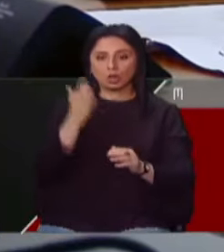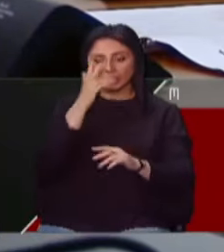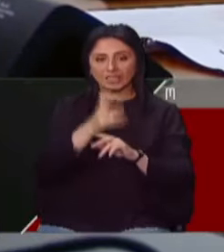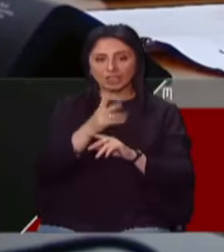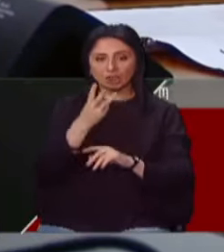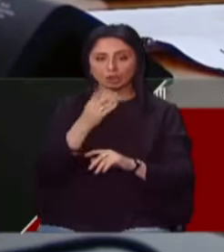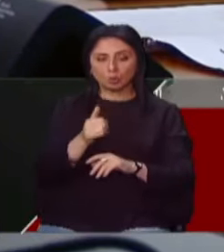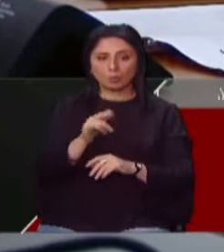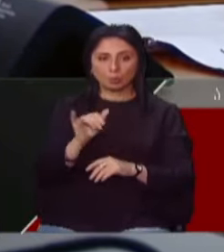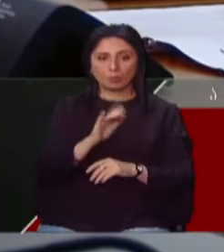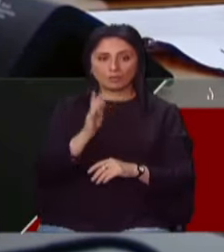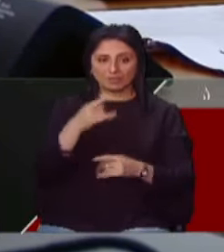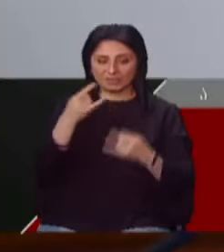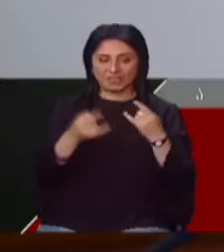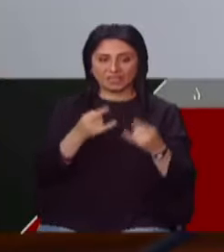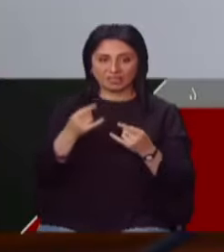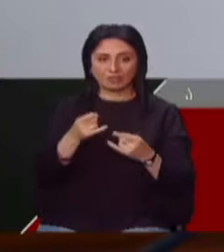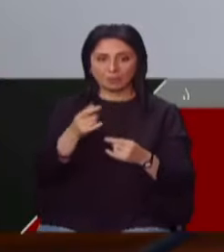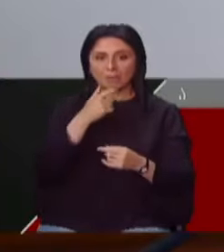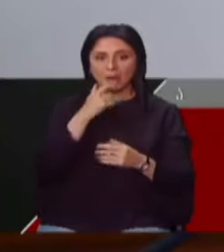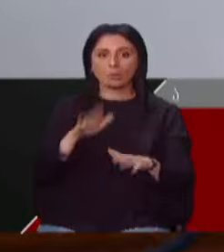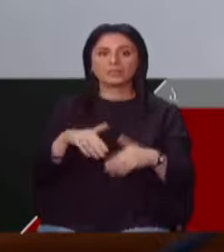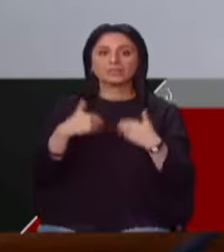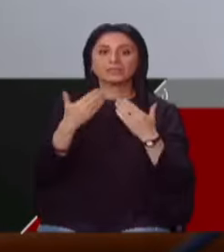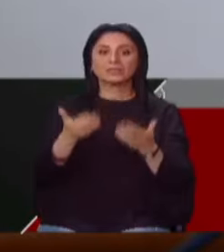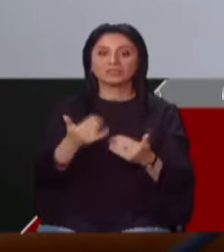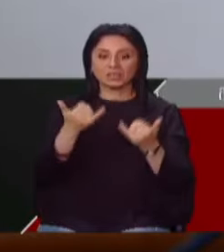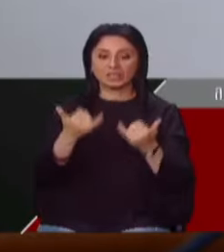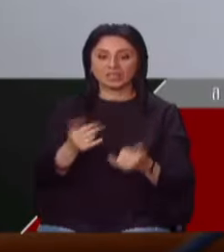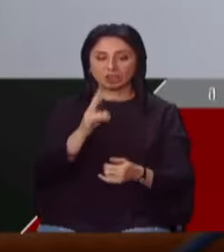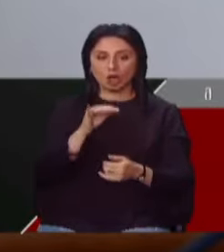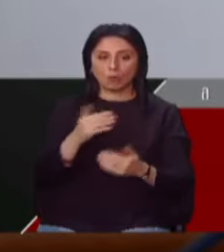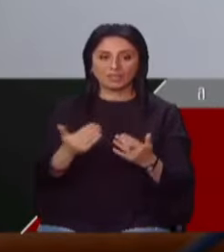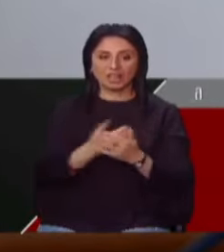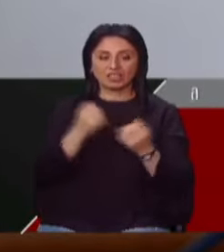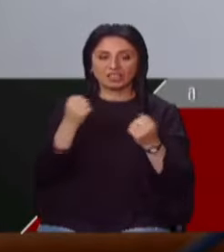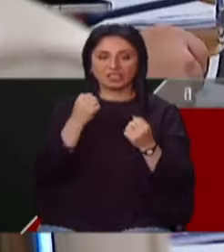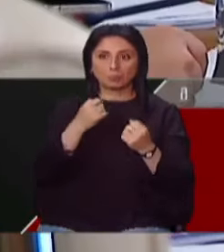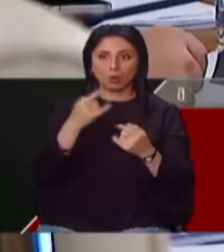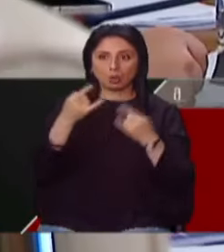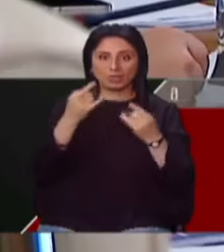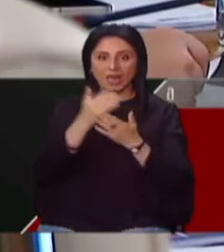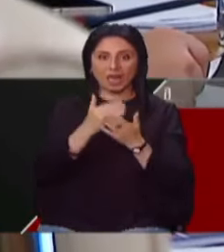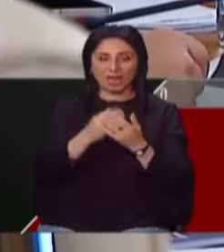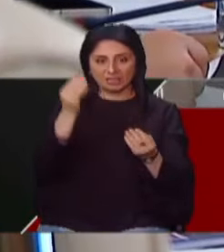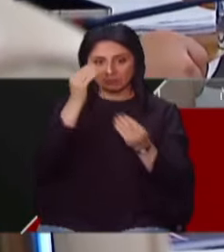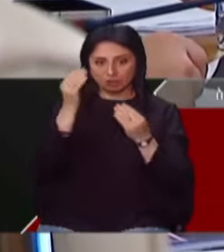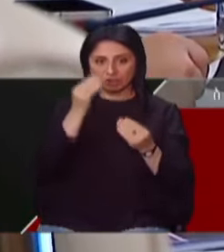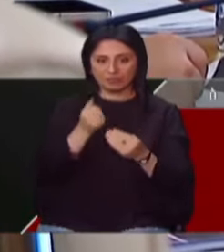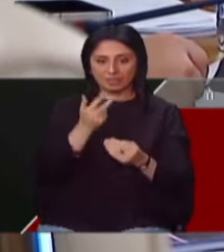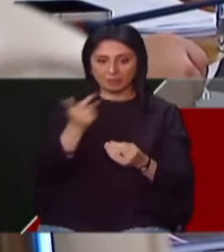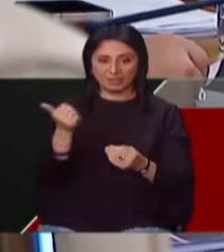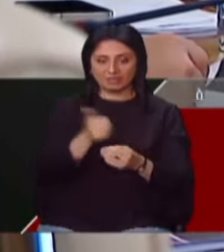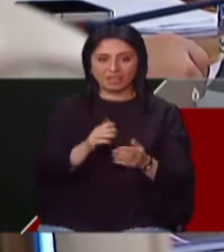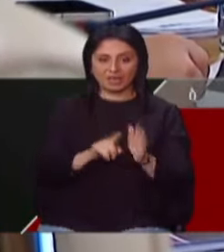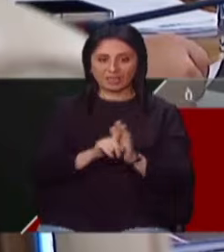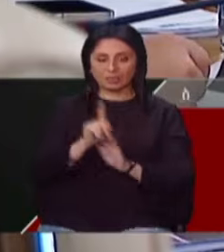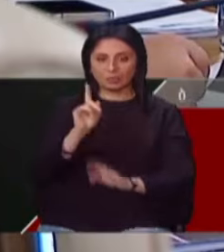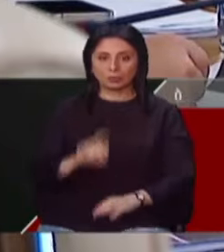და შოუებზე, რომელსაც მაუწყებელი მაყურებელს თავაზობს. დღესვე კომიტეტზე ახალი სპორტული არხის მაუწყებლობაზეც იმსჯელეს, რომელიც რამდენიმე კვირაა